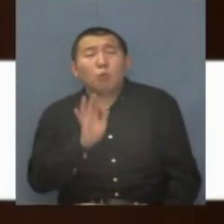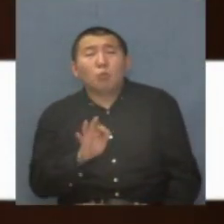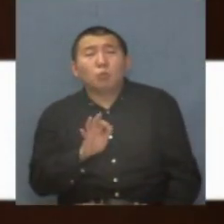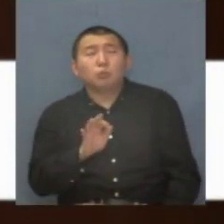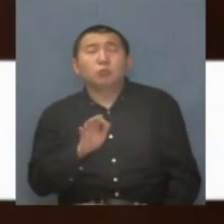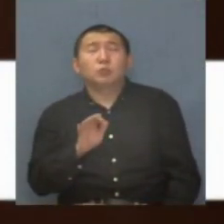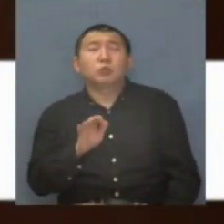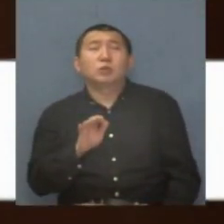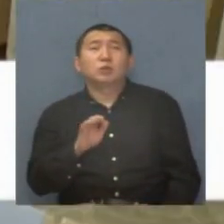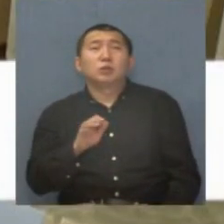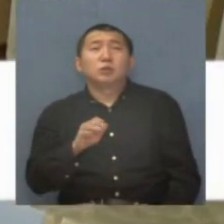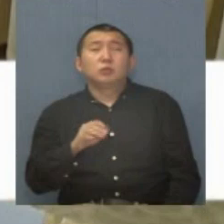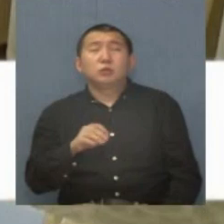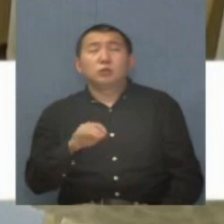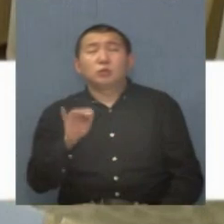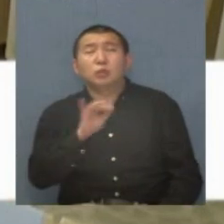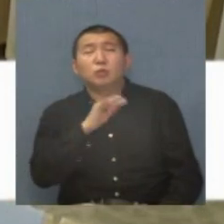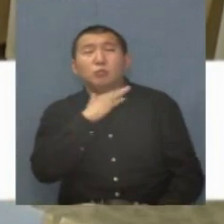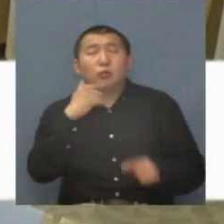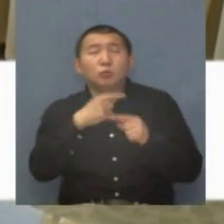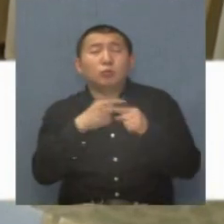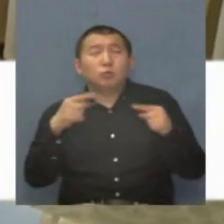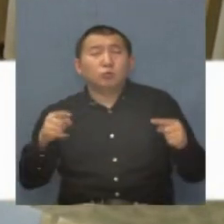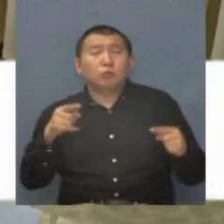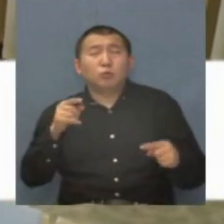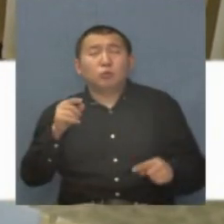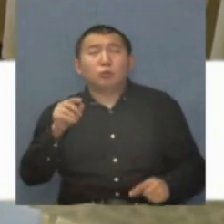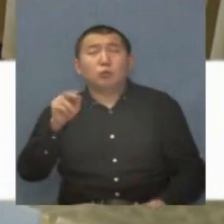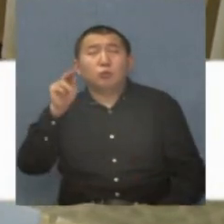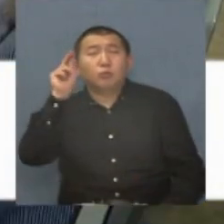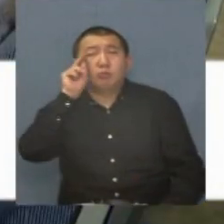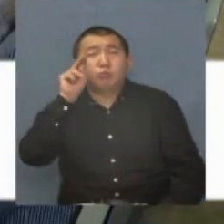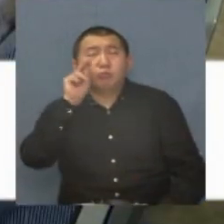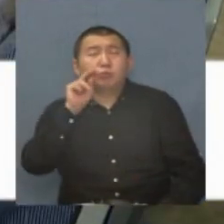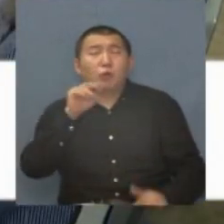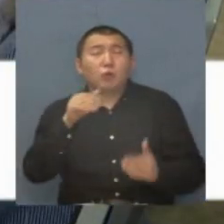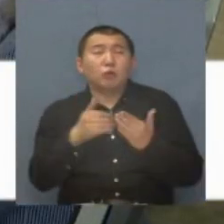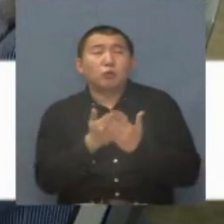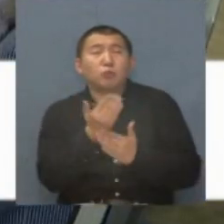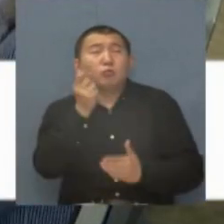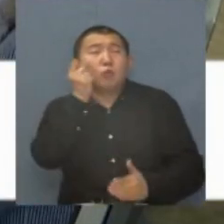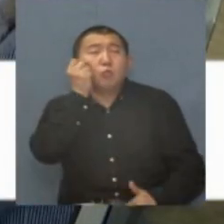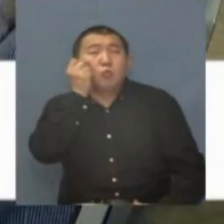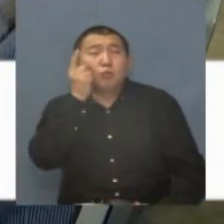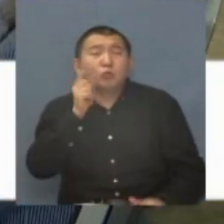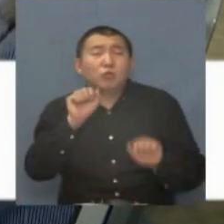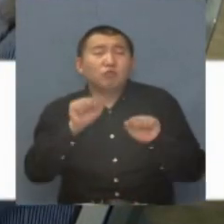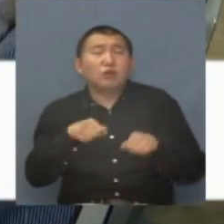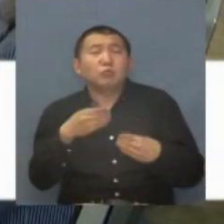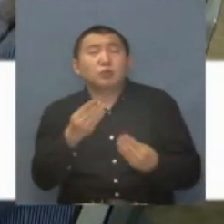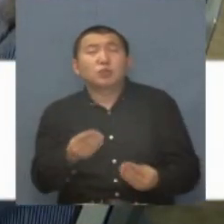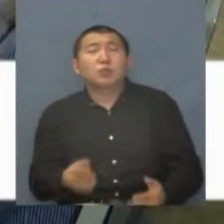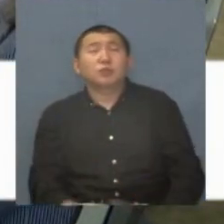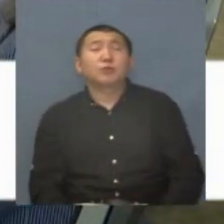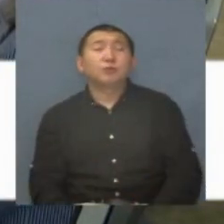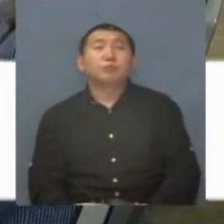жұмыс дағдыларын үйренуге көмектеседі. Салтанат Кеңесбекқызы, Данияр Қайратұлы, Дильназ Мырзағалиева, Александр Каримов, Алтай ақпарат.